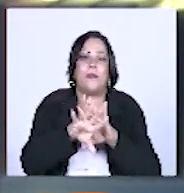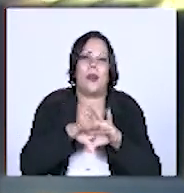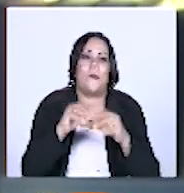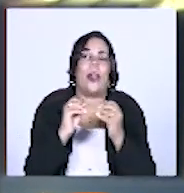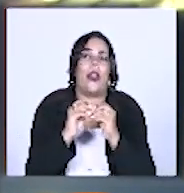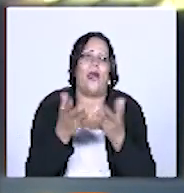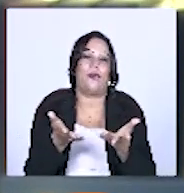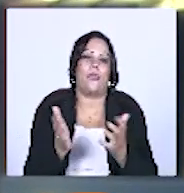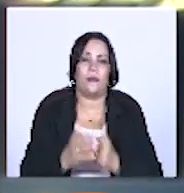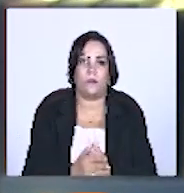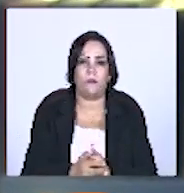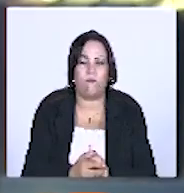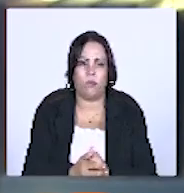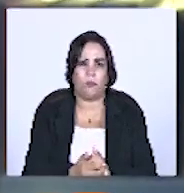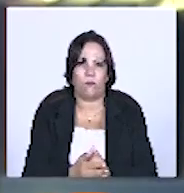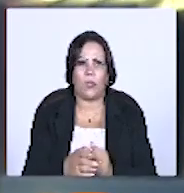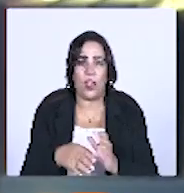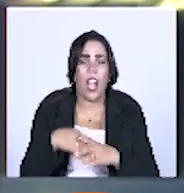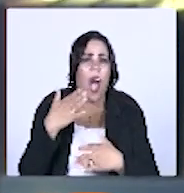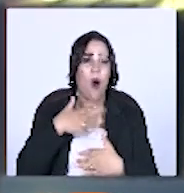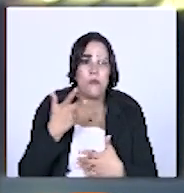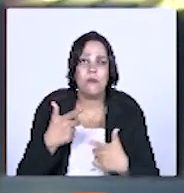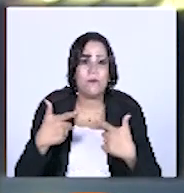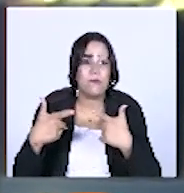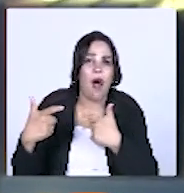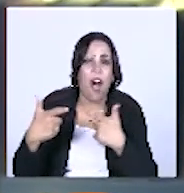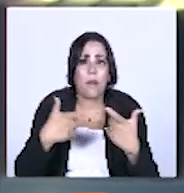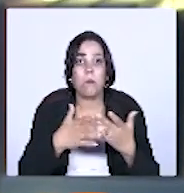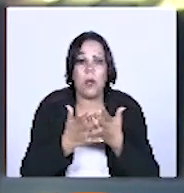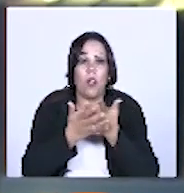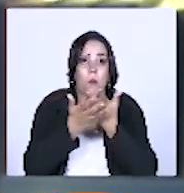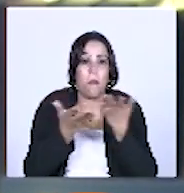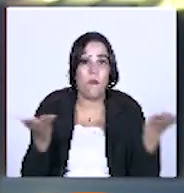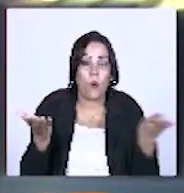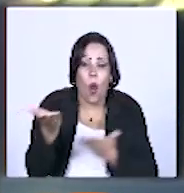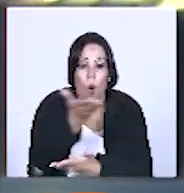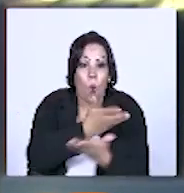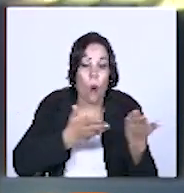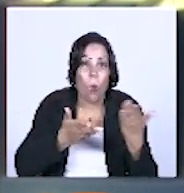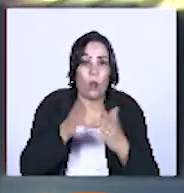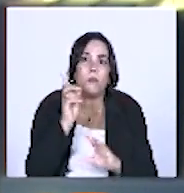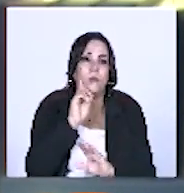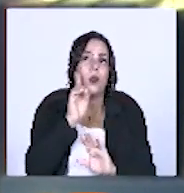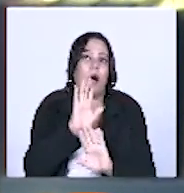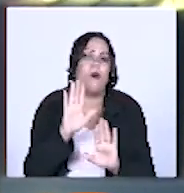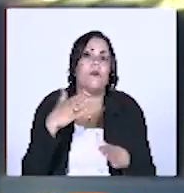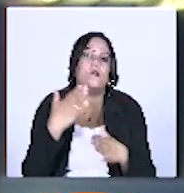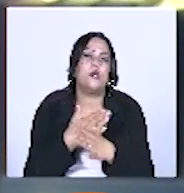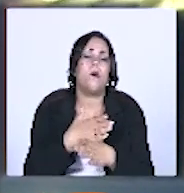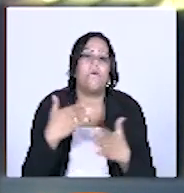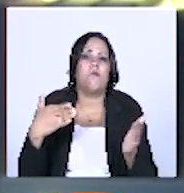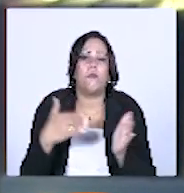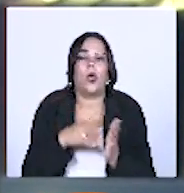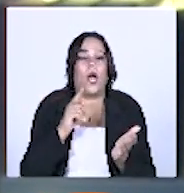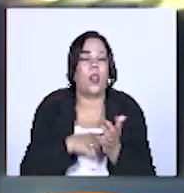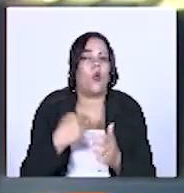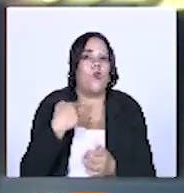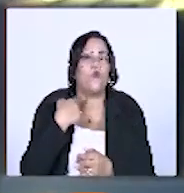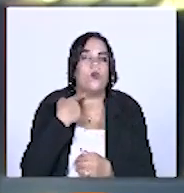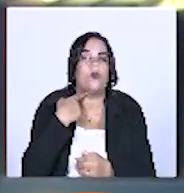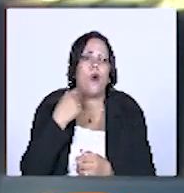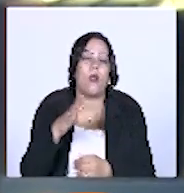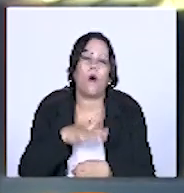طبعا ماحدش عايز حرب مفتوحه في منطقه الشرق الاوسط ا لان هتبقى نتائجها وخيمه على